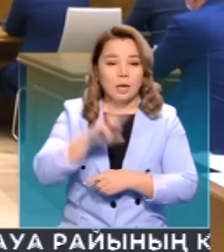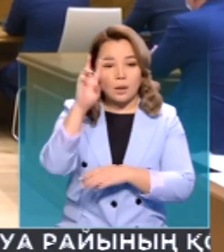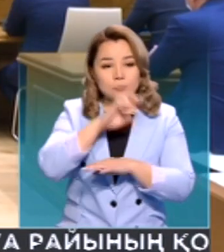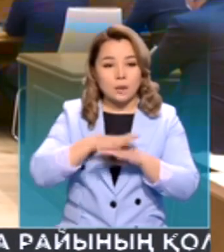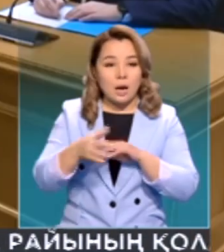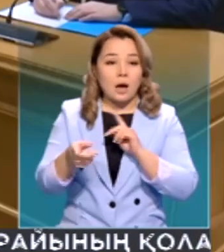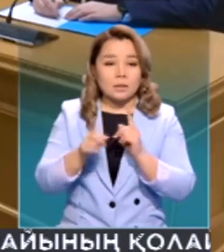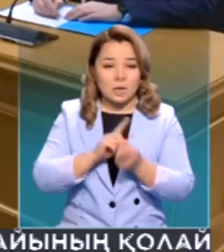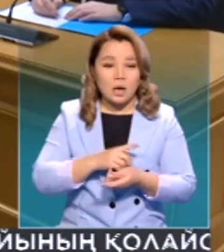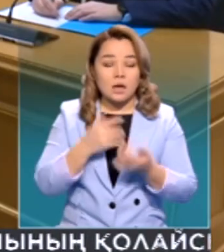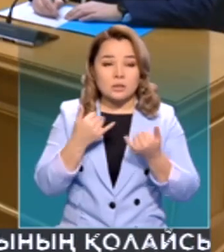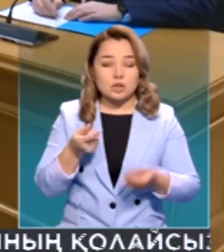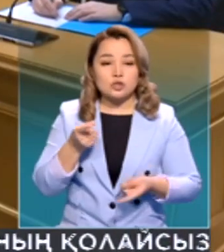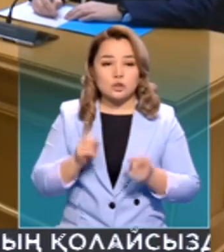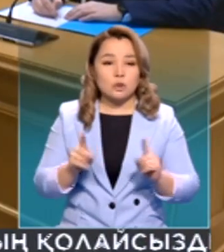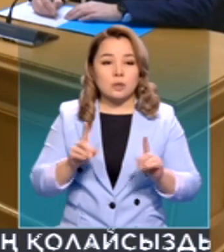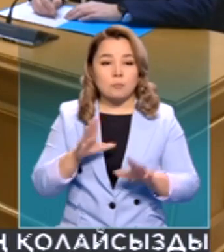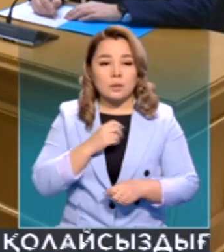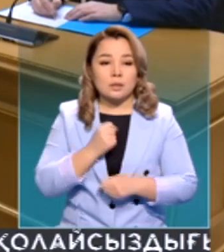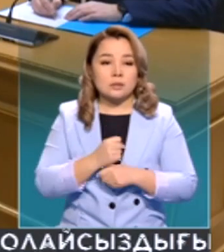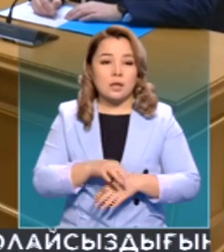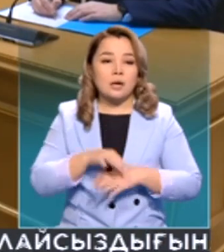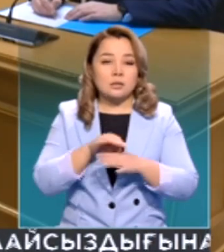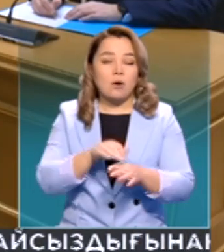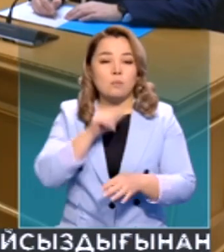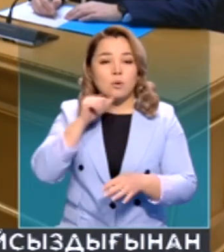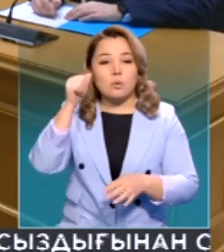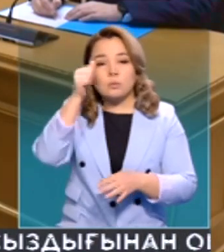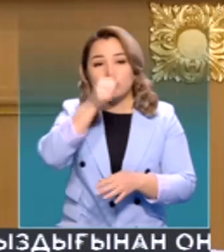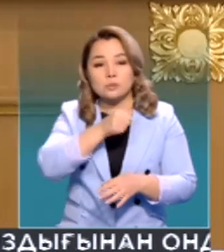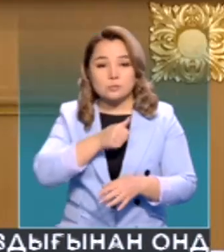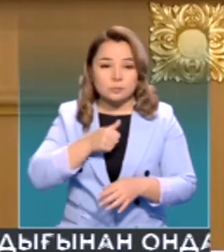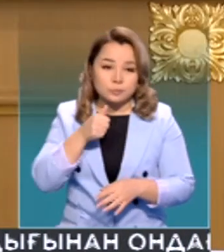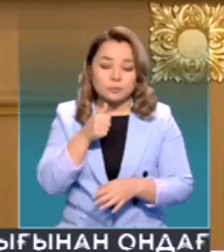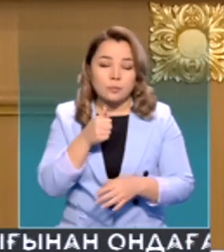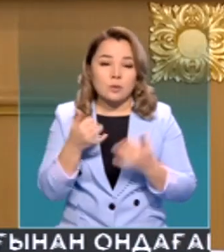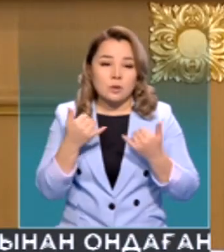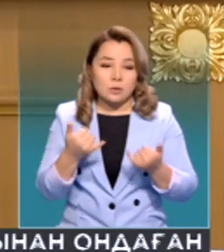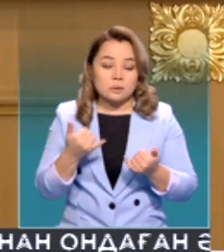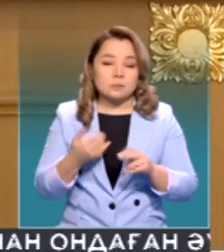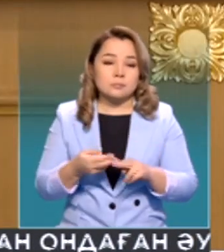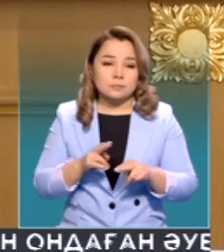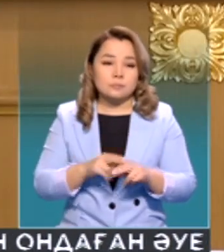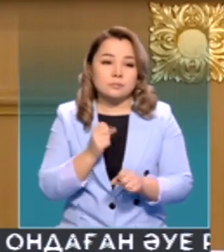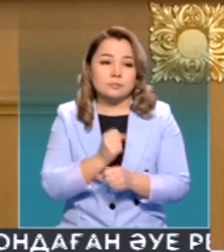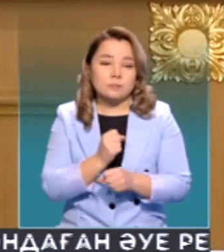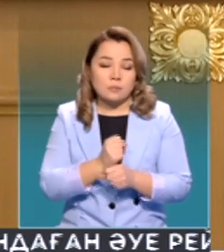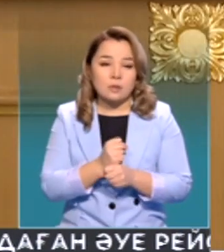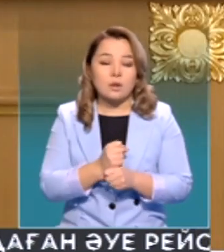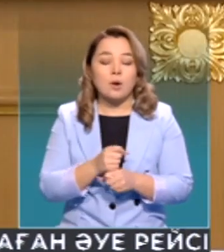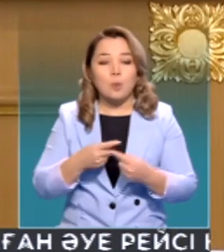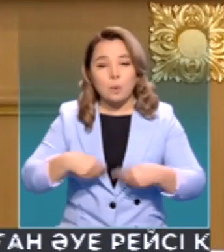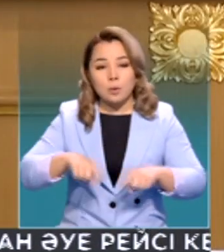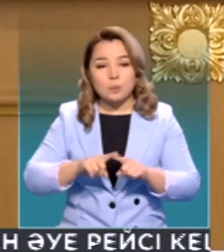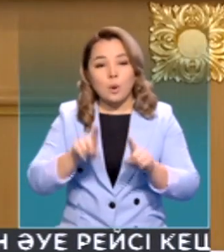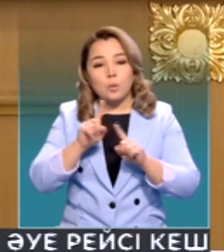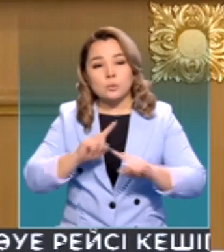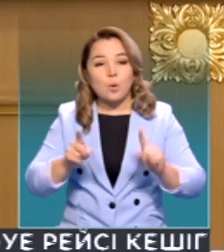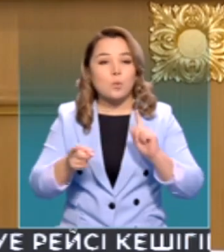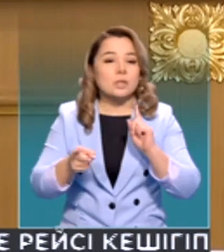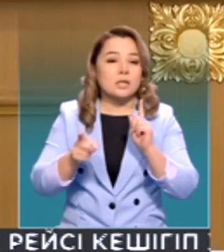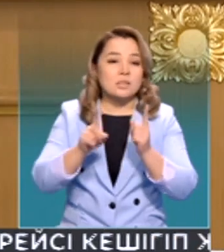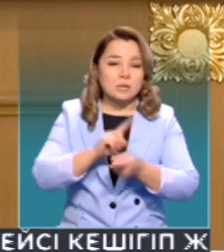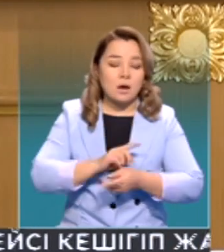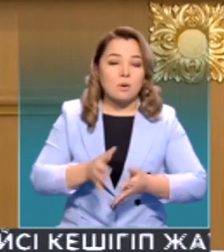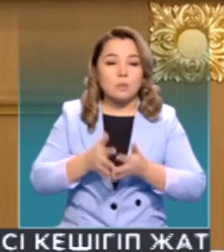айналды. Действительно, то, что было сделано только в прошлом году. Шын мәнінде тек былтыр атқарылған жұмыстар біздің қоғамдағы өзгерістердің